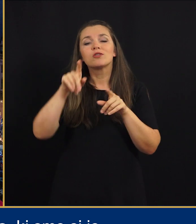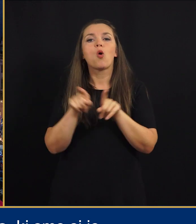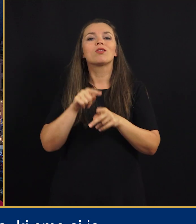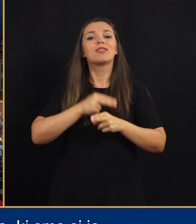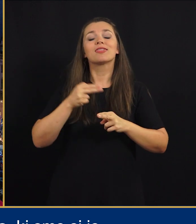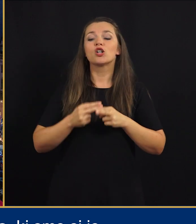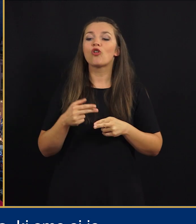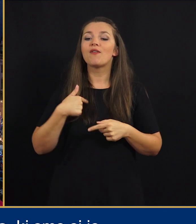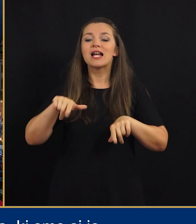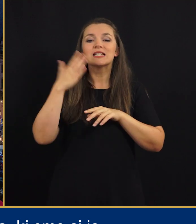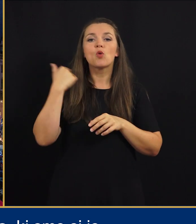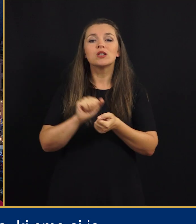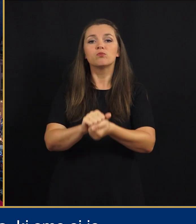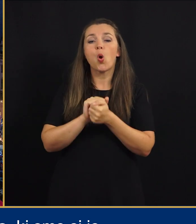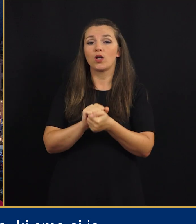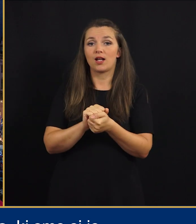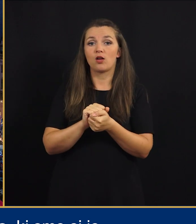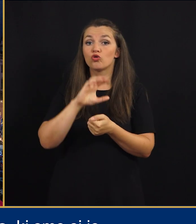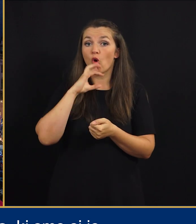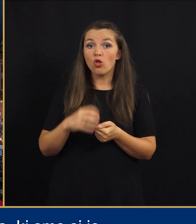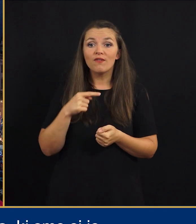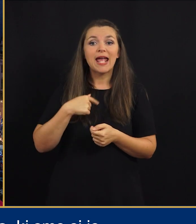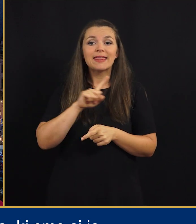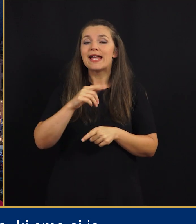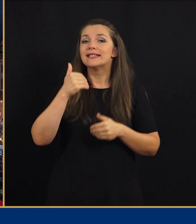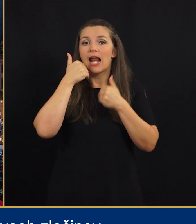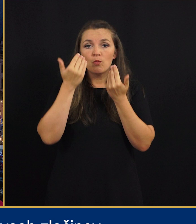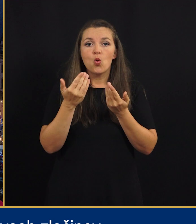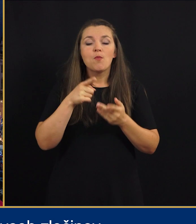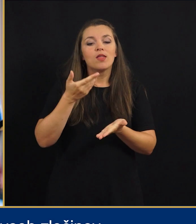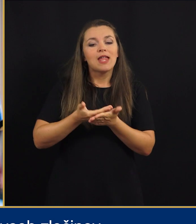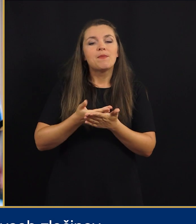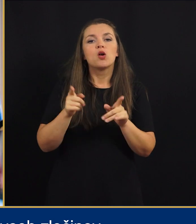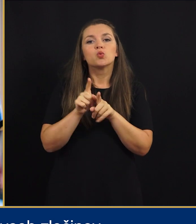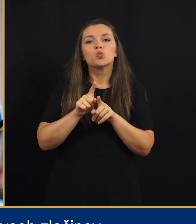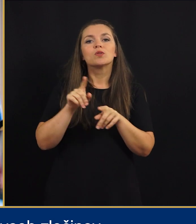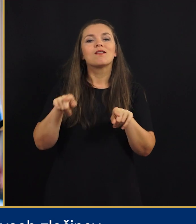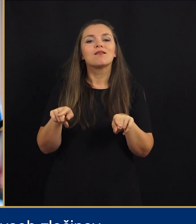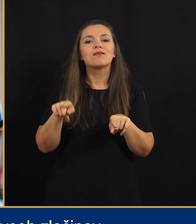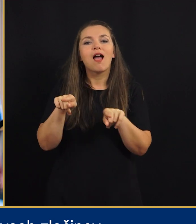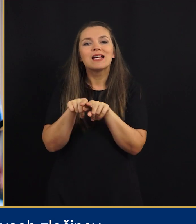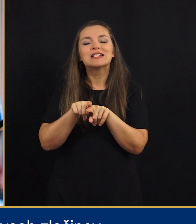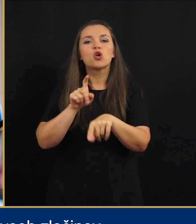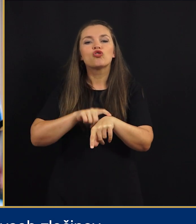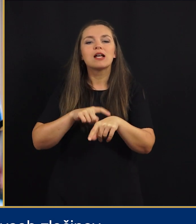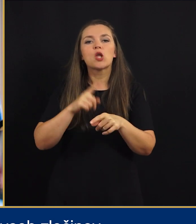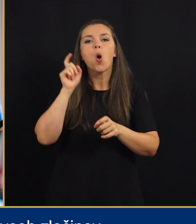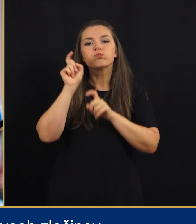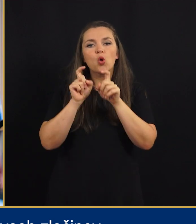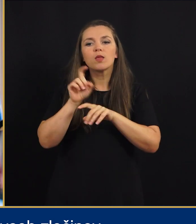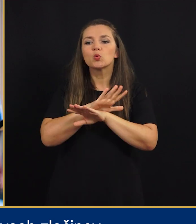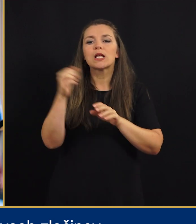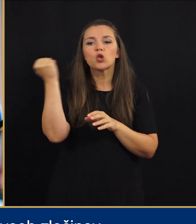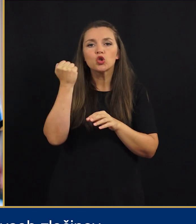država, ki smo si jo izborili, zgodovino, ki se je ne sramujemo in temelji tudi na hkratni obsodbi vseh zločinov